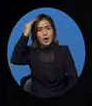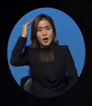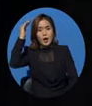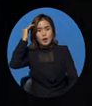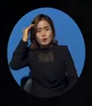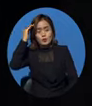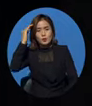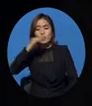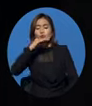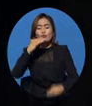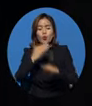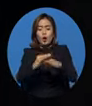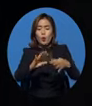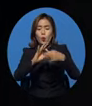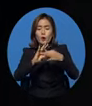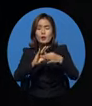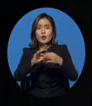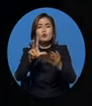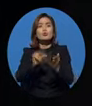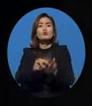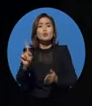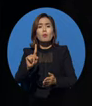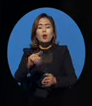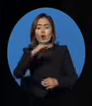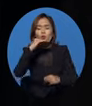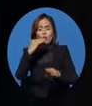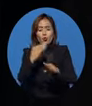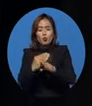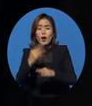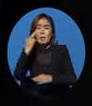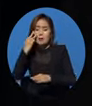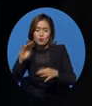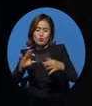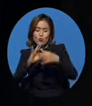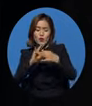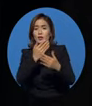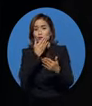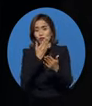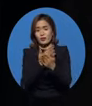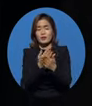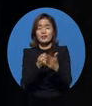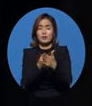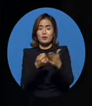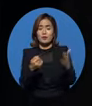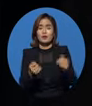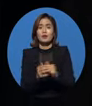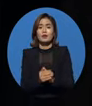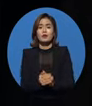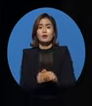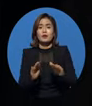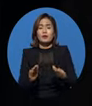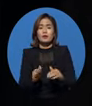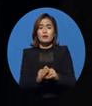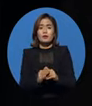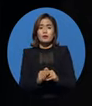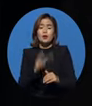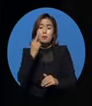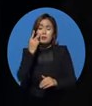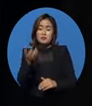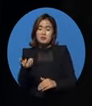본질 중의 하나가 어부 칸과 미국과의 관계이기 때문에 지난번에 트럼프 때도